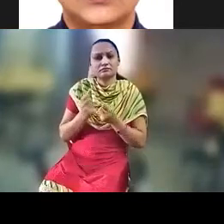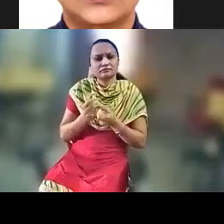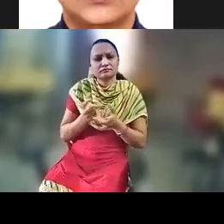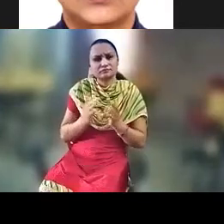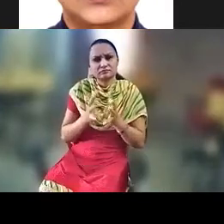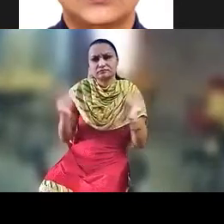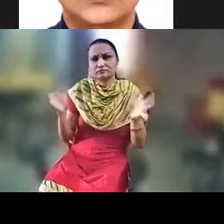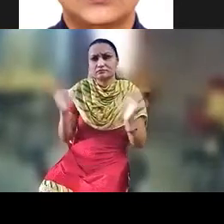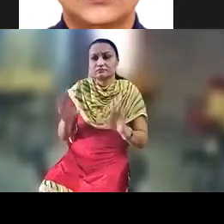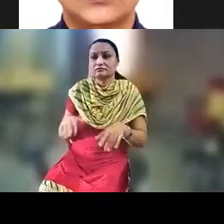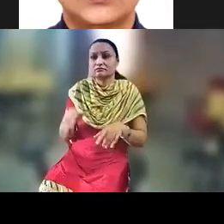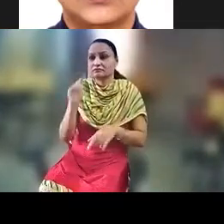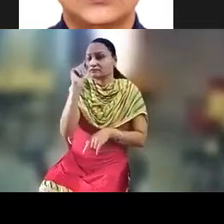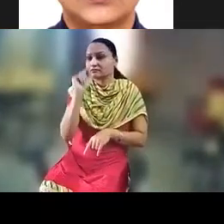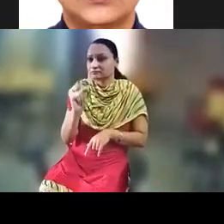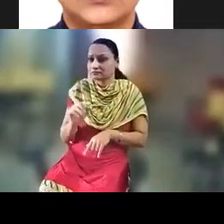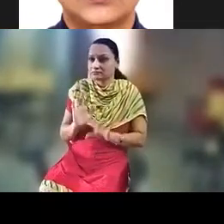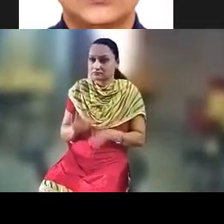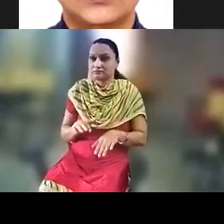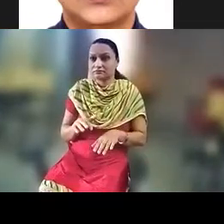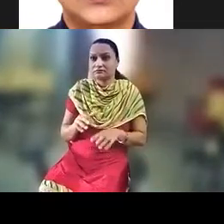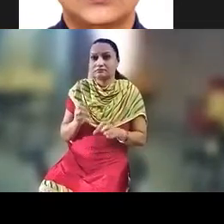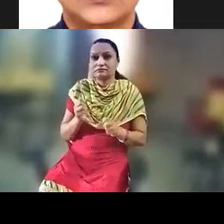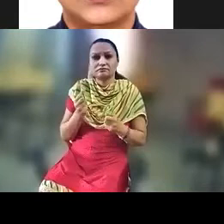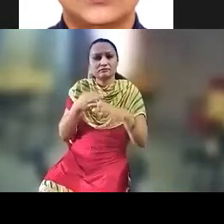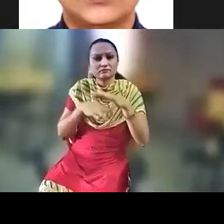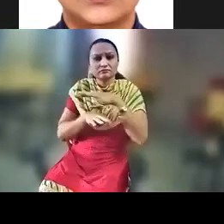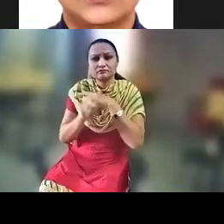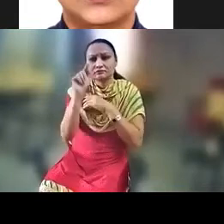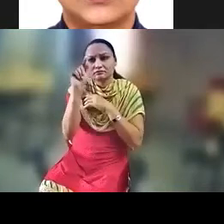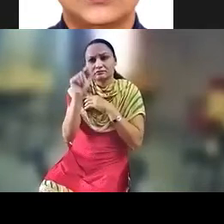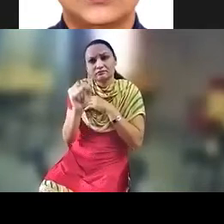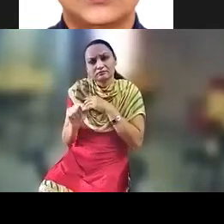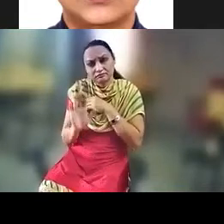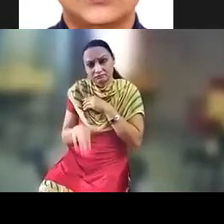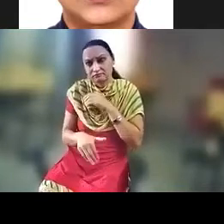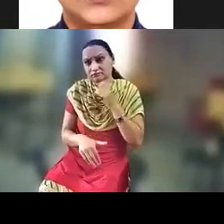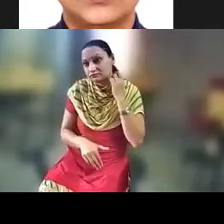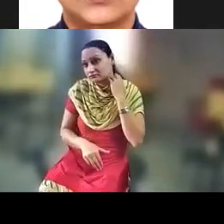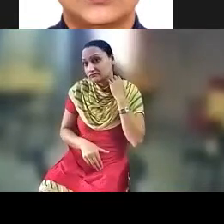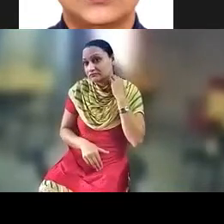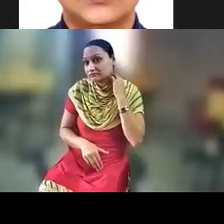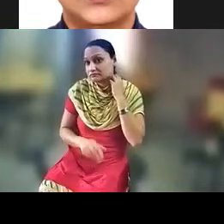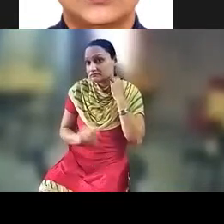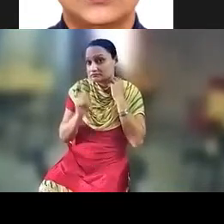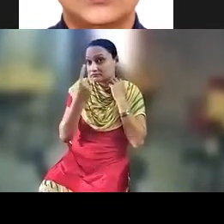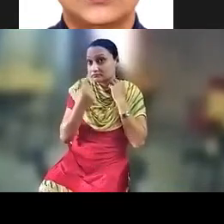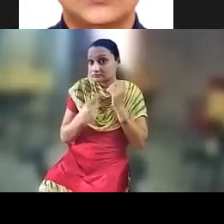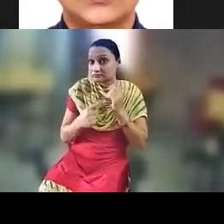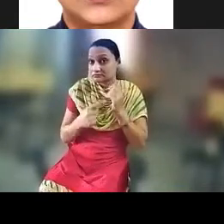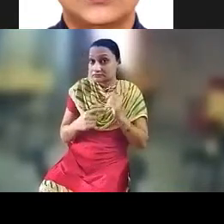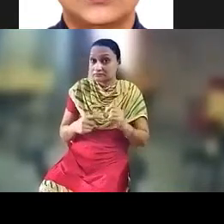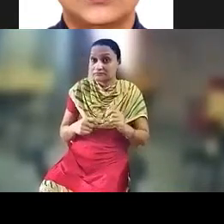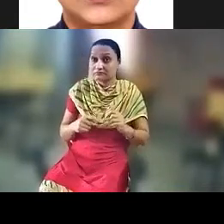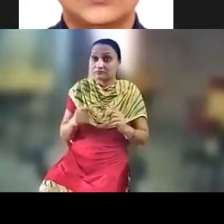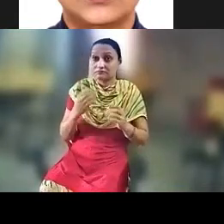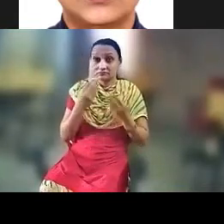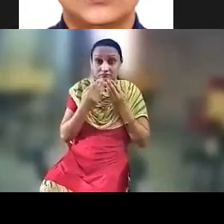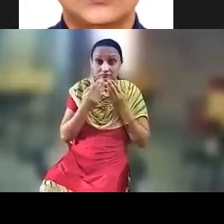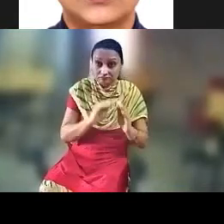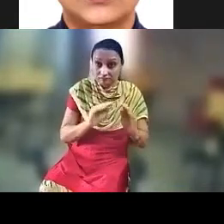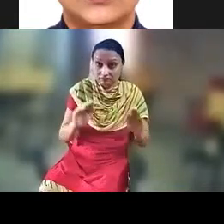है और उसके अंदर हमें बहुत सारी चीजें देखनी होती हैं। सो जैसे पहला है चिल्ड्रंस वेलबींग में इकोनॉमिक